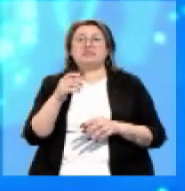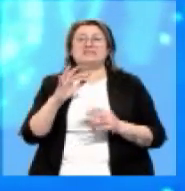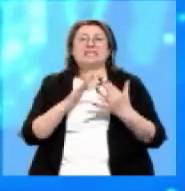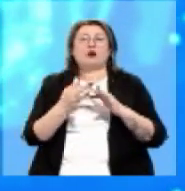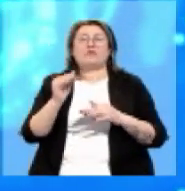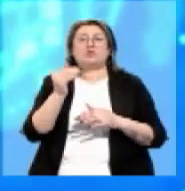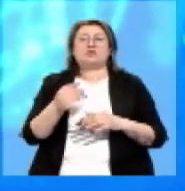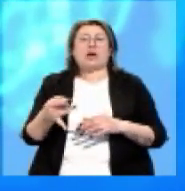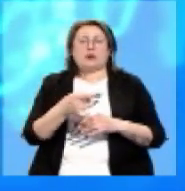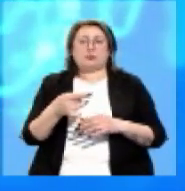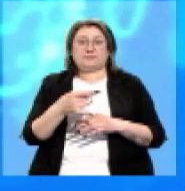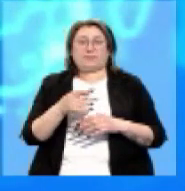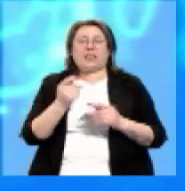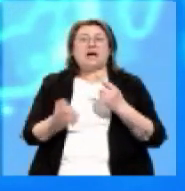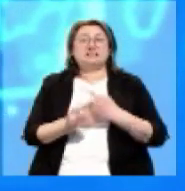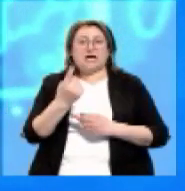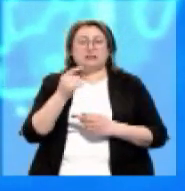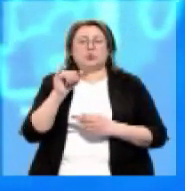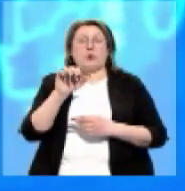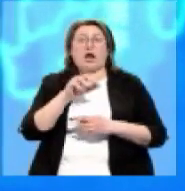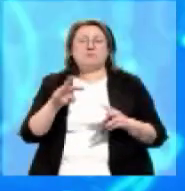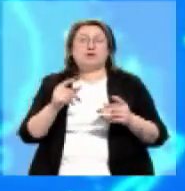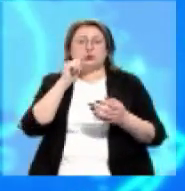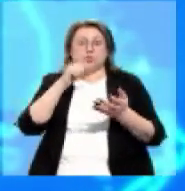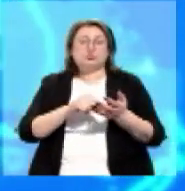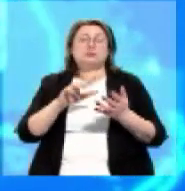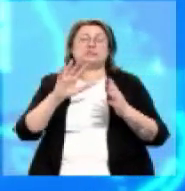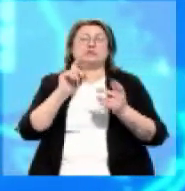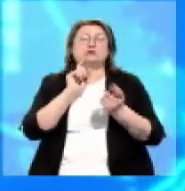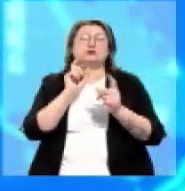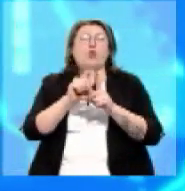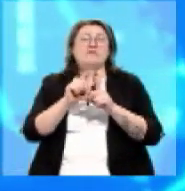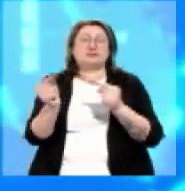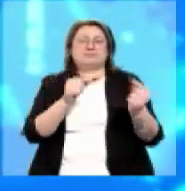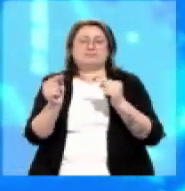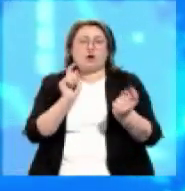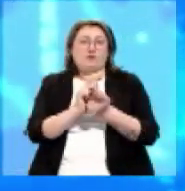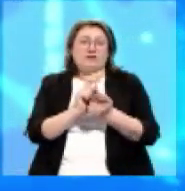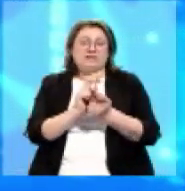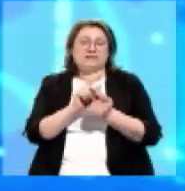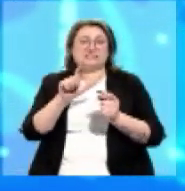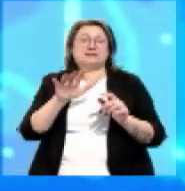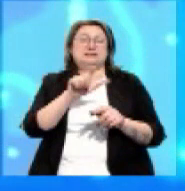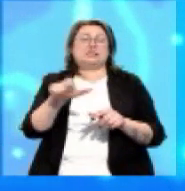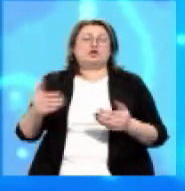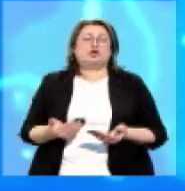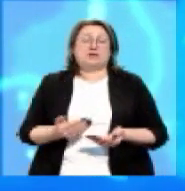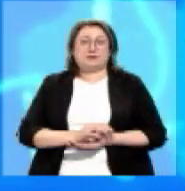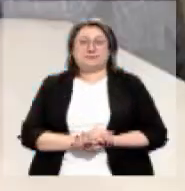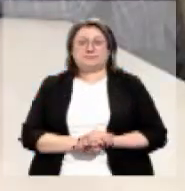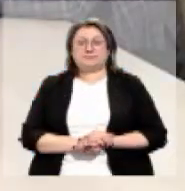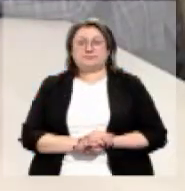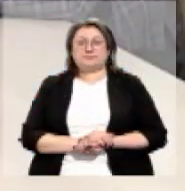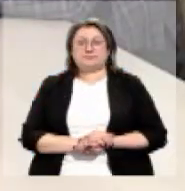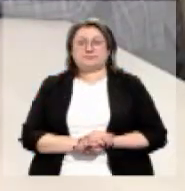округа Федоровского района. Как оказалось, у акима случился словесный конфликт с местными жителями. Подробности в нашем материале.